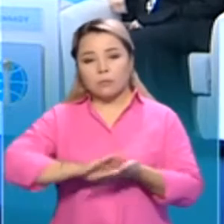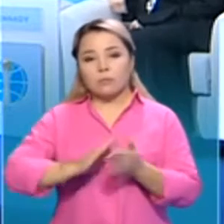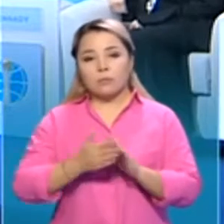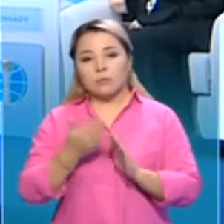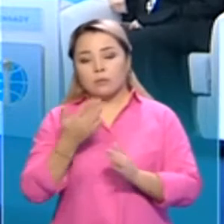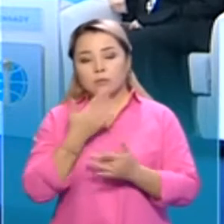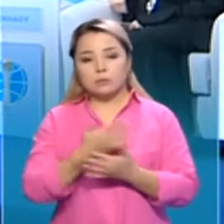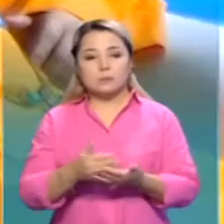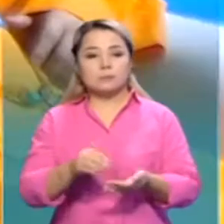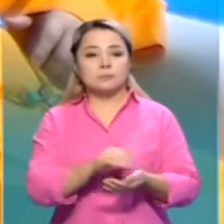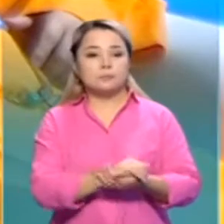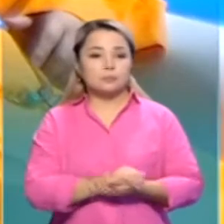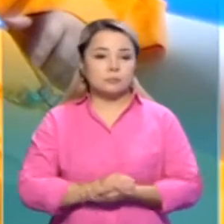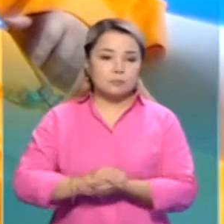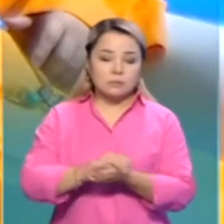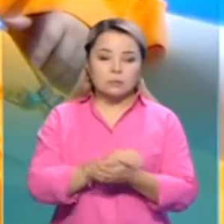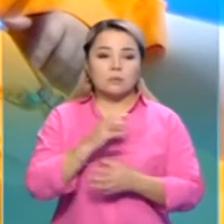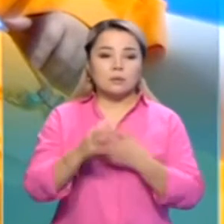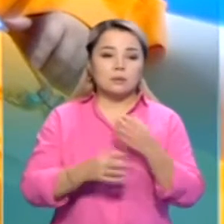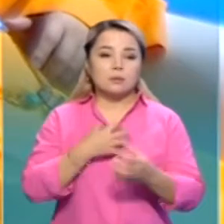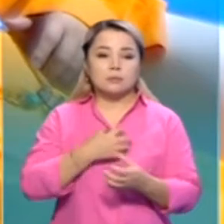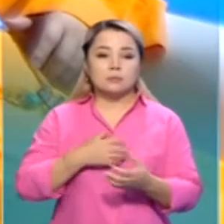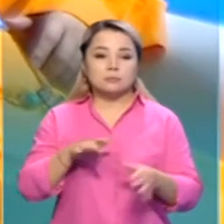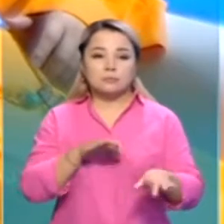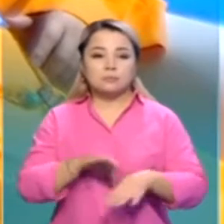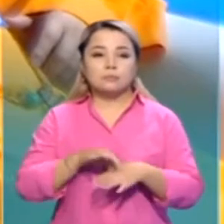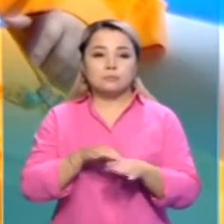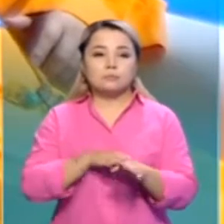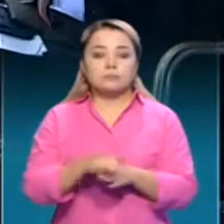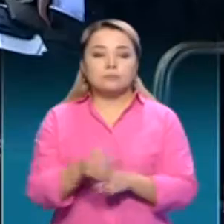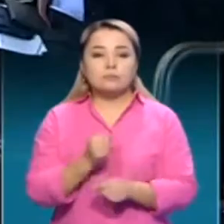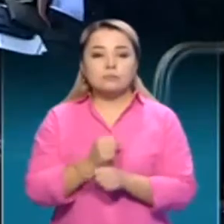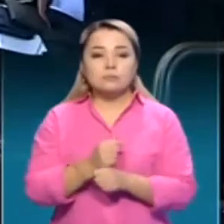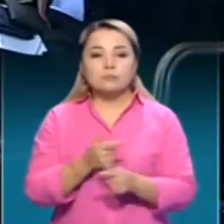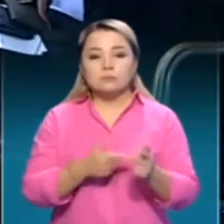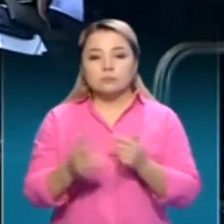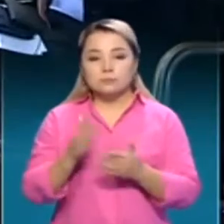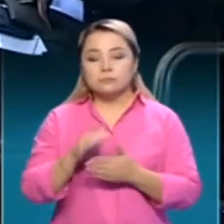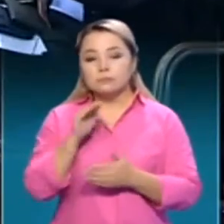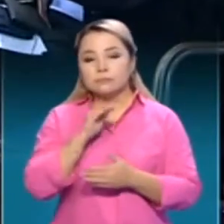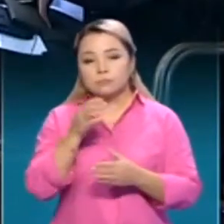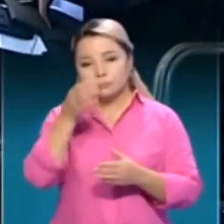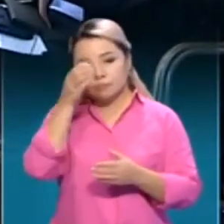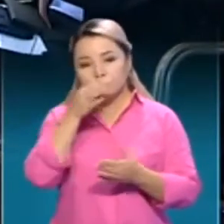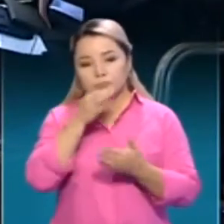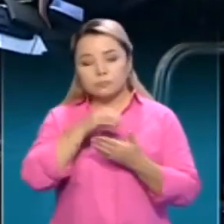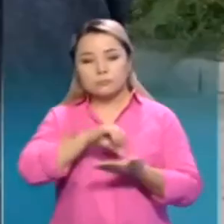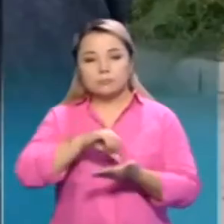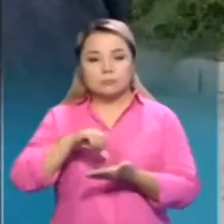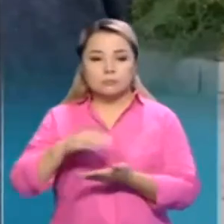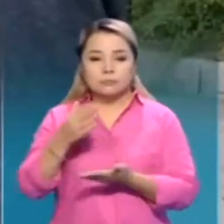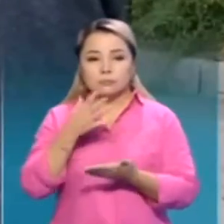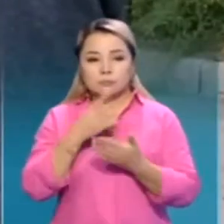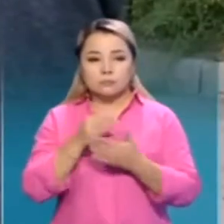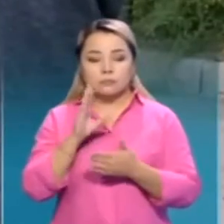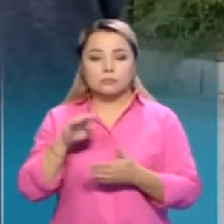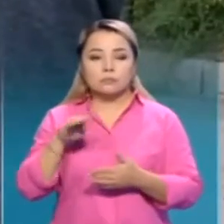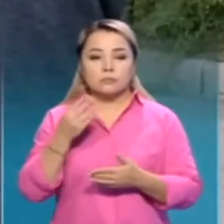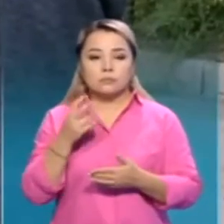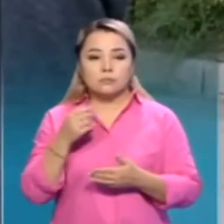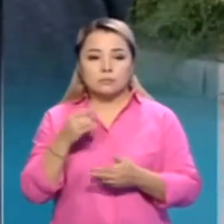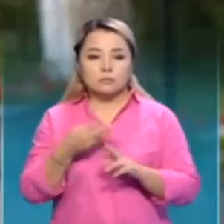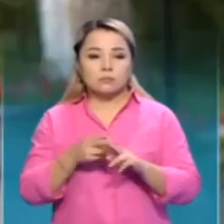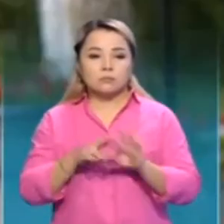мен ұлтаралық татулықтың арқасында әлемдік маңызды шараны өткізуге мұрындық болып отыр. Филология ғылымдарының кандидаты доцент Владимир Шнайдер